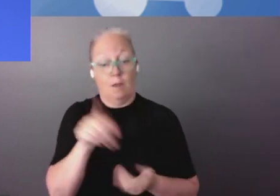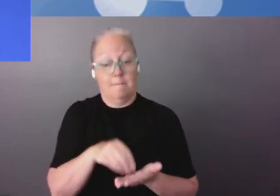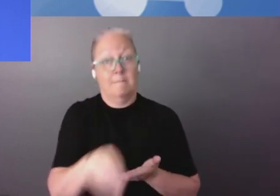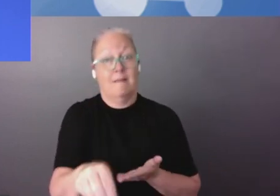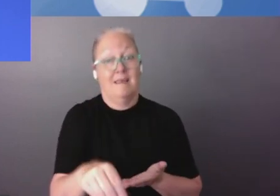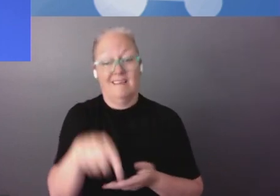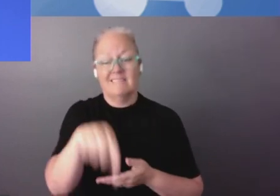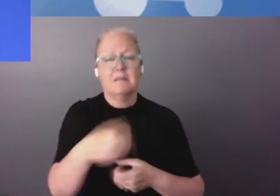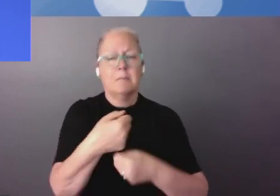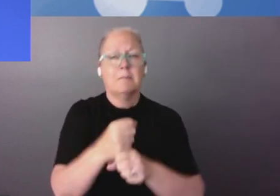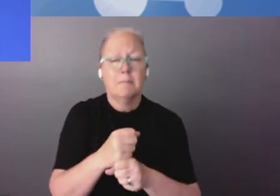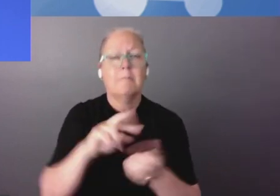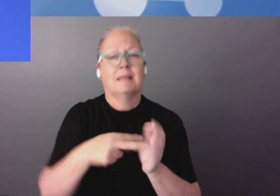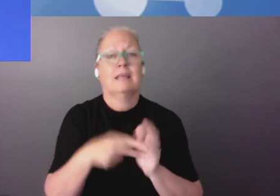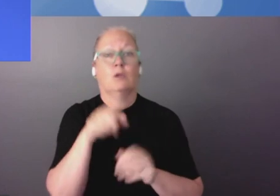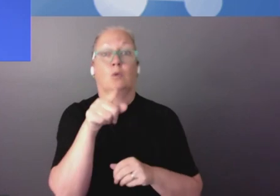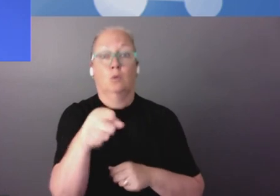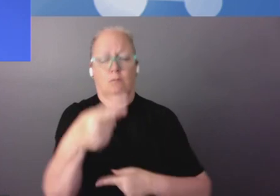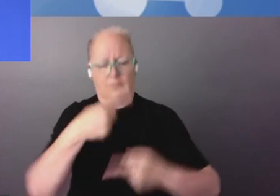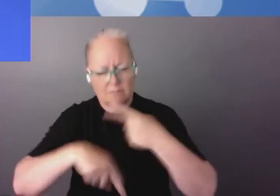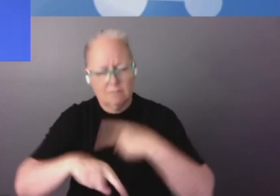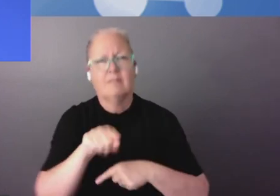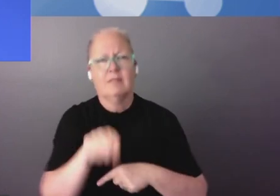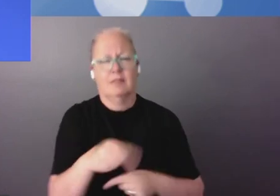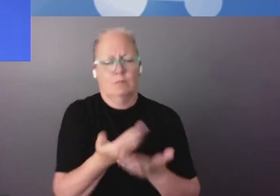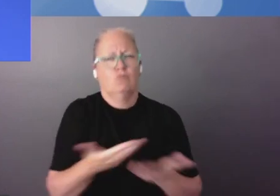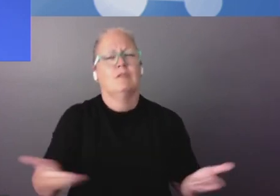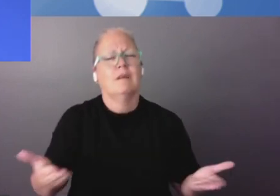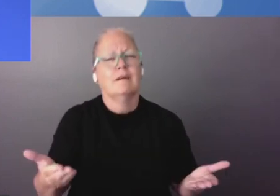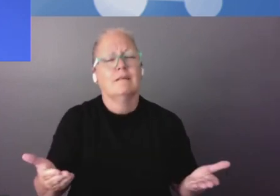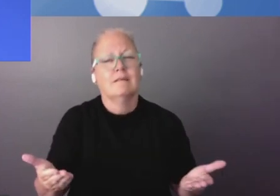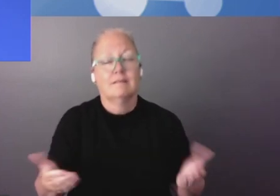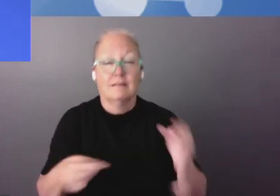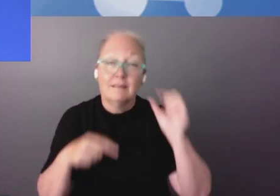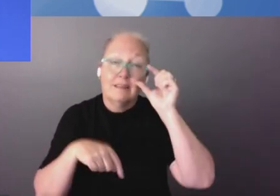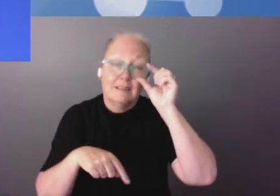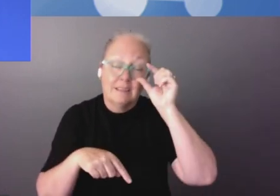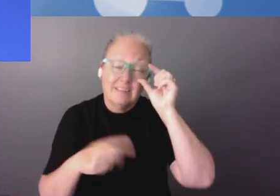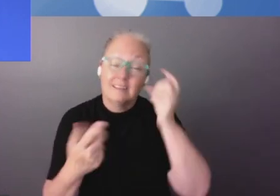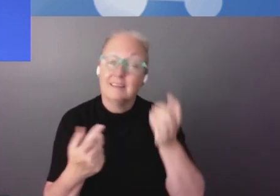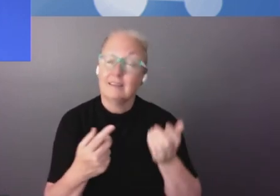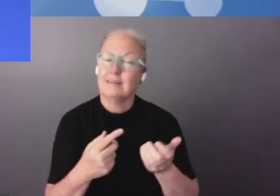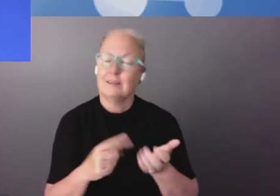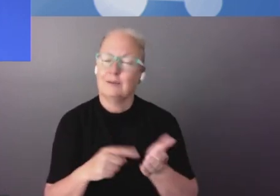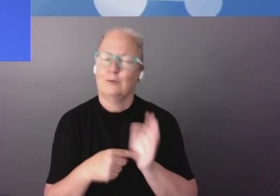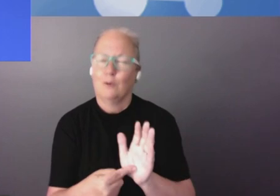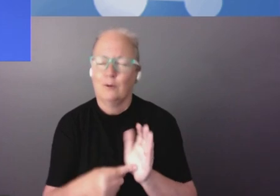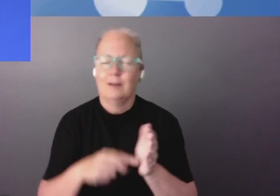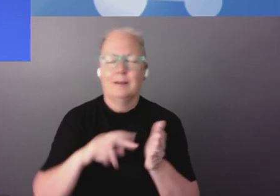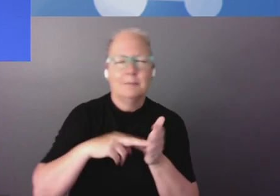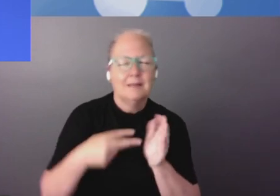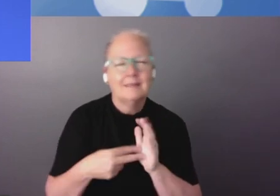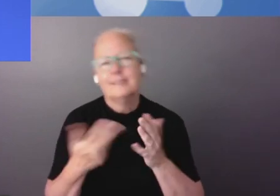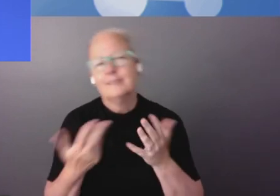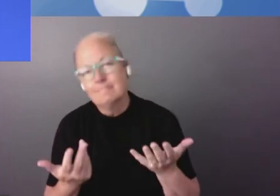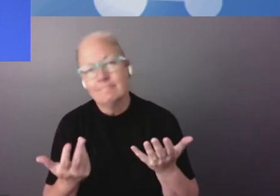oddaje kondycję jednostki w dobie mediów społecznościowych, w dobie internetu. Jeśli